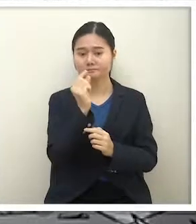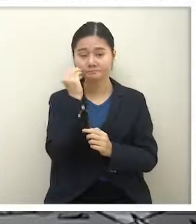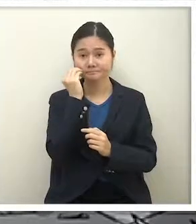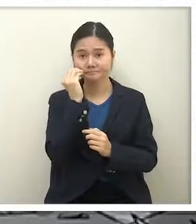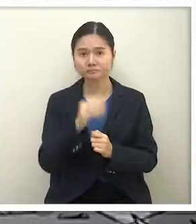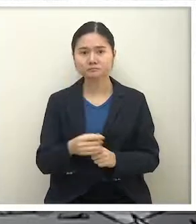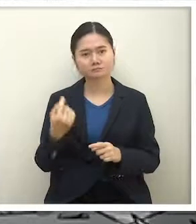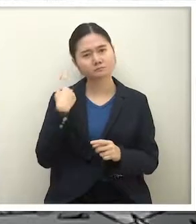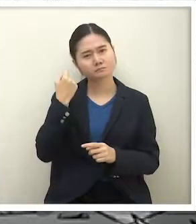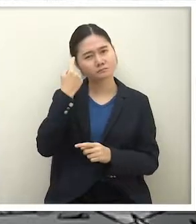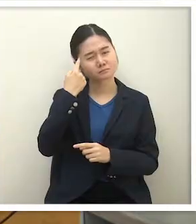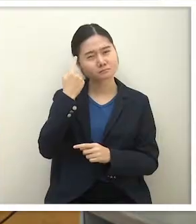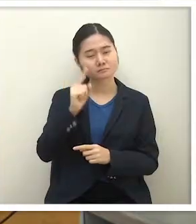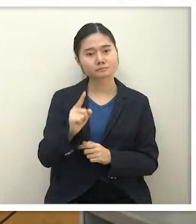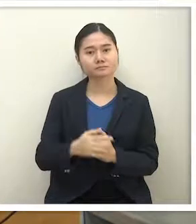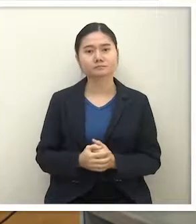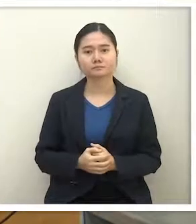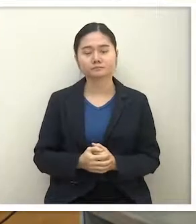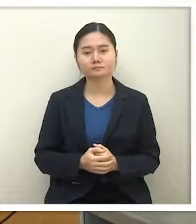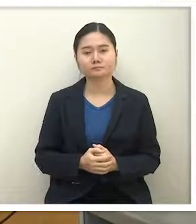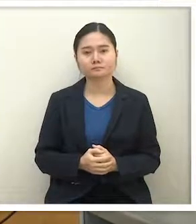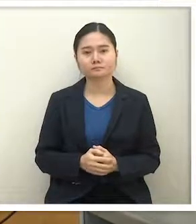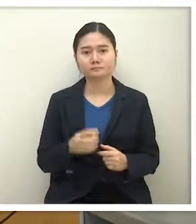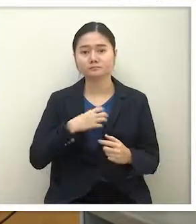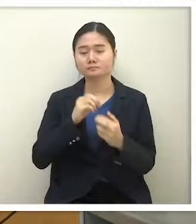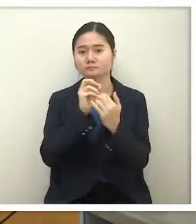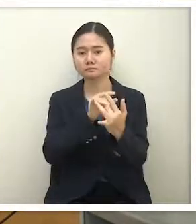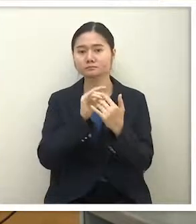นั่นแสดงว่าเขามีแนวความคิดไว้แล้วว่าเขาจะสื่อ